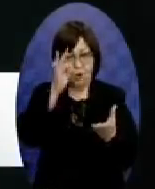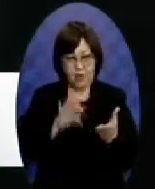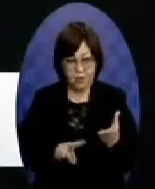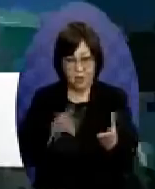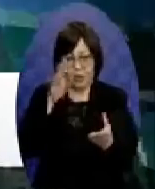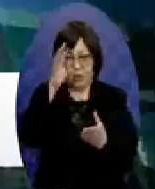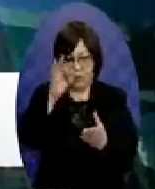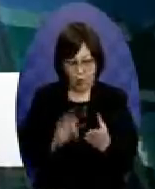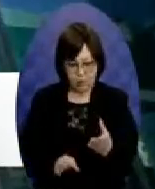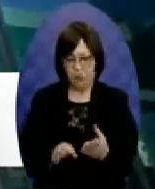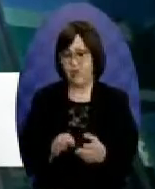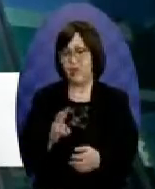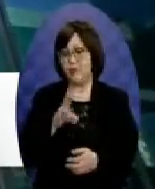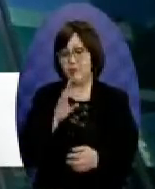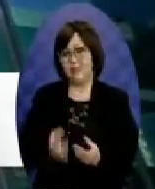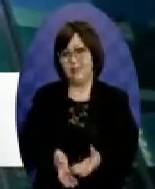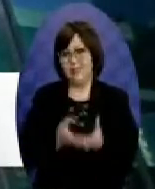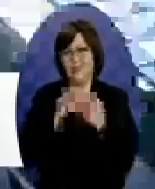үздэг байна.